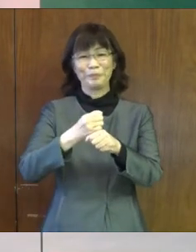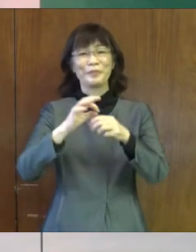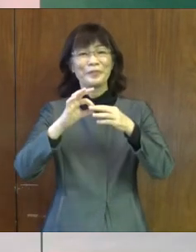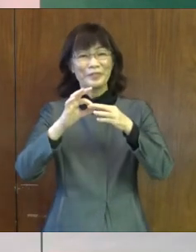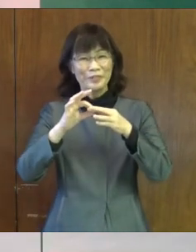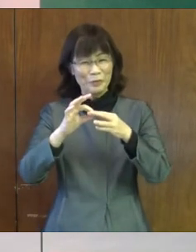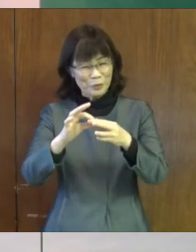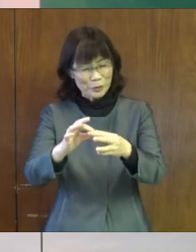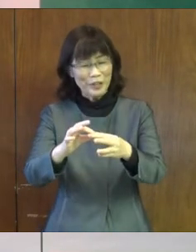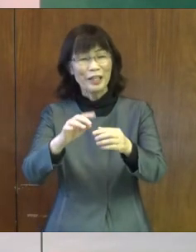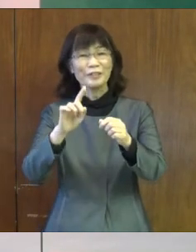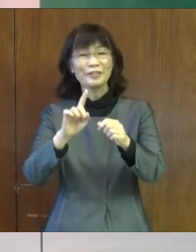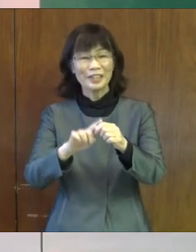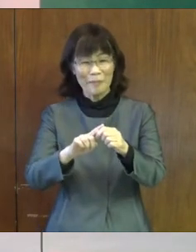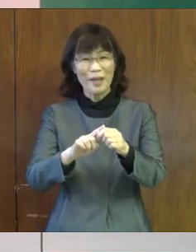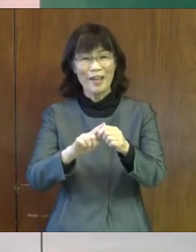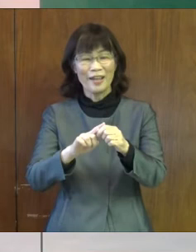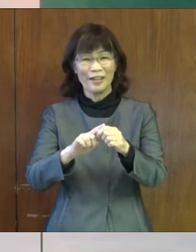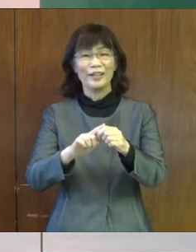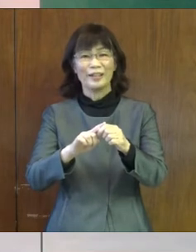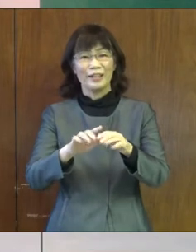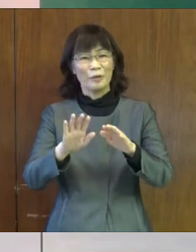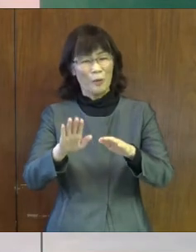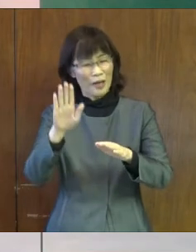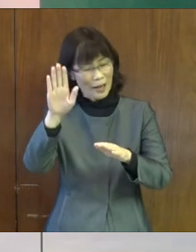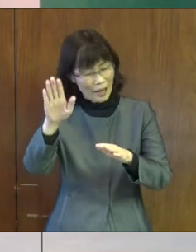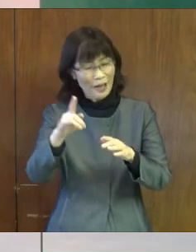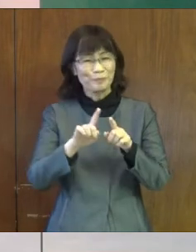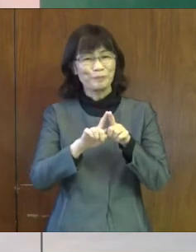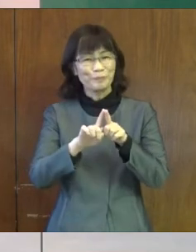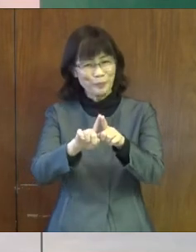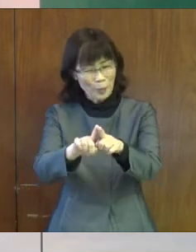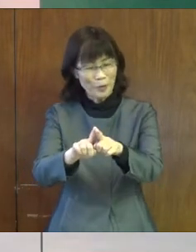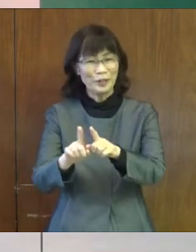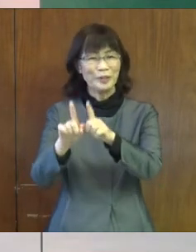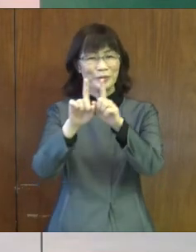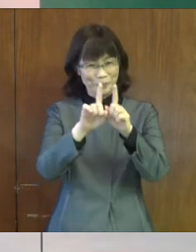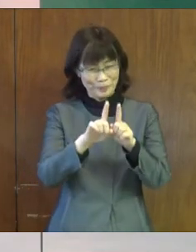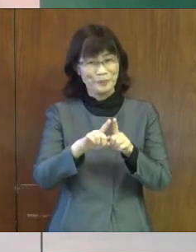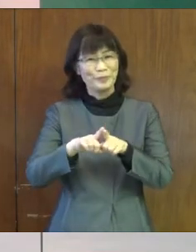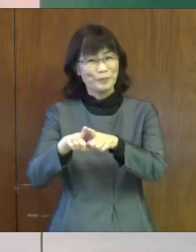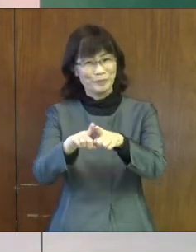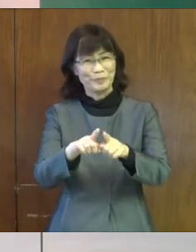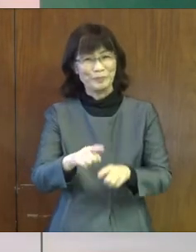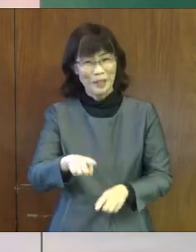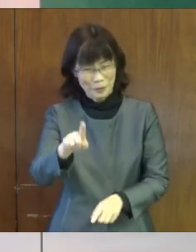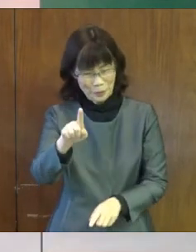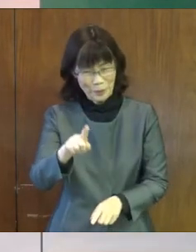も、ウィズコロナ、アフターコロナの時代を共に過ごしていきましょう。